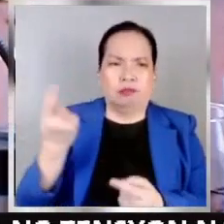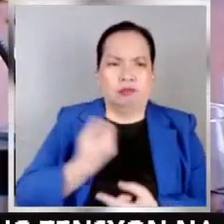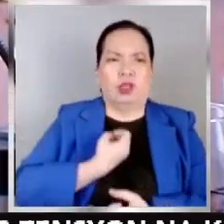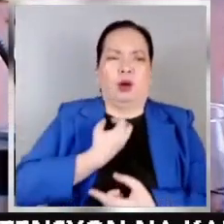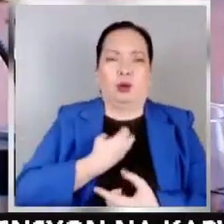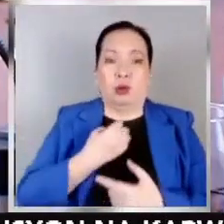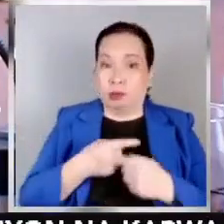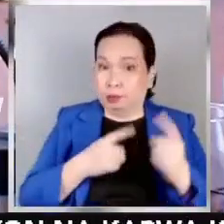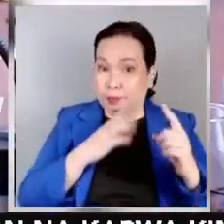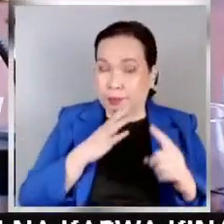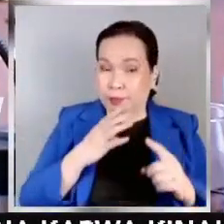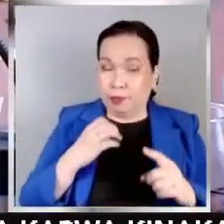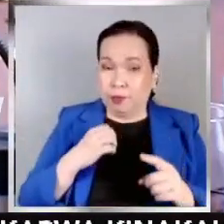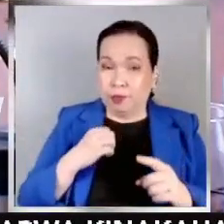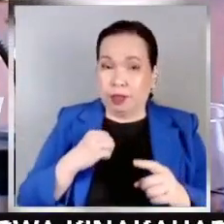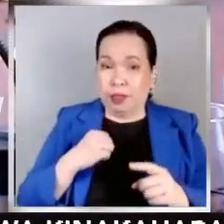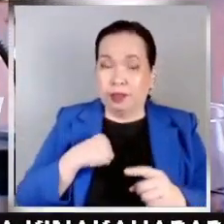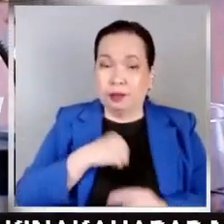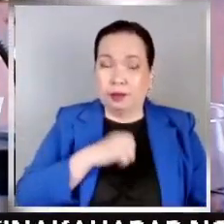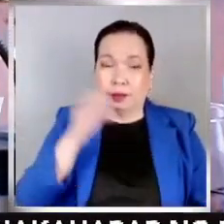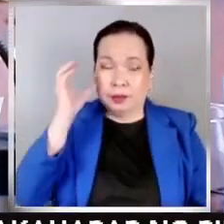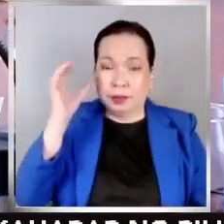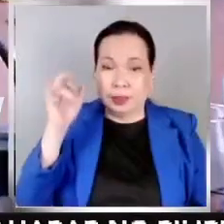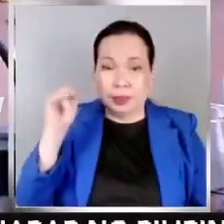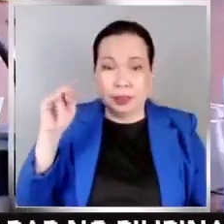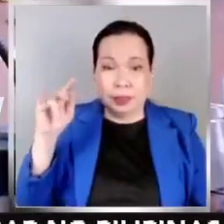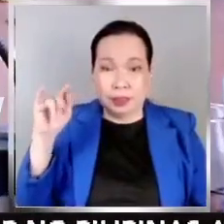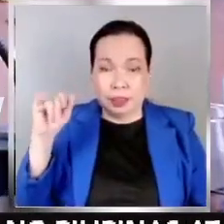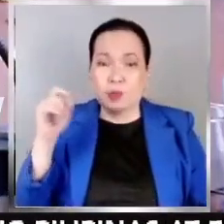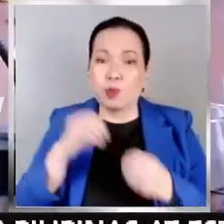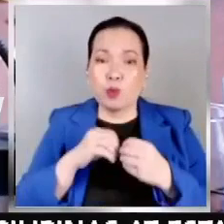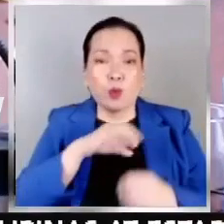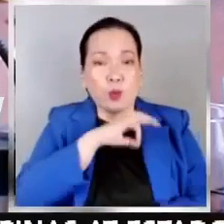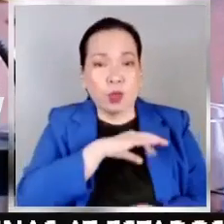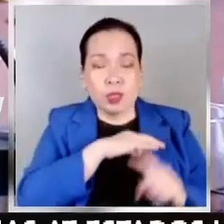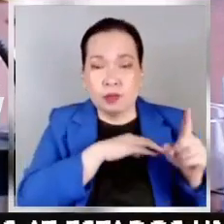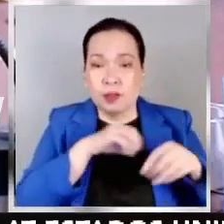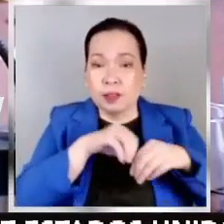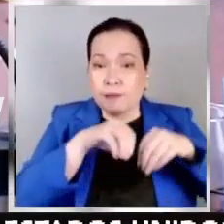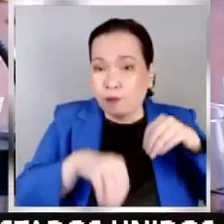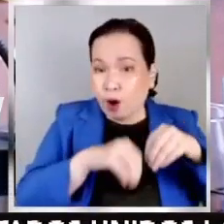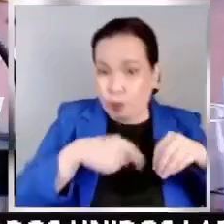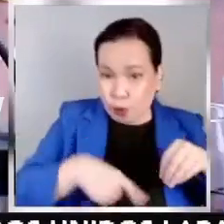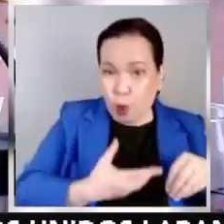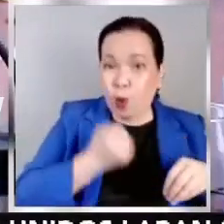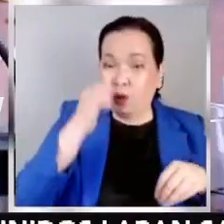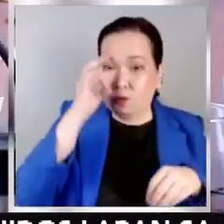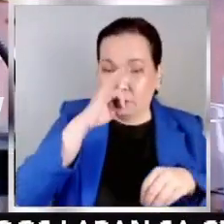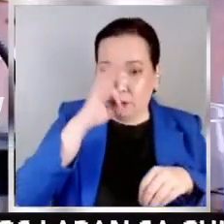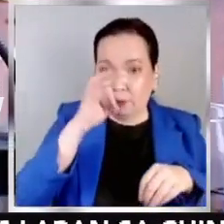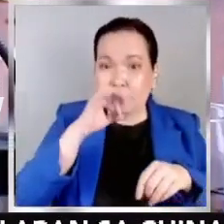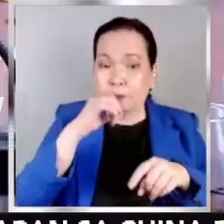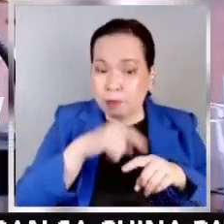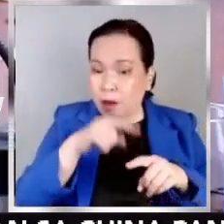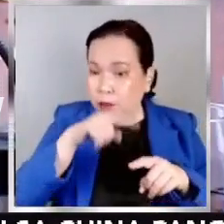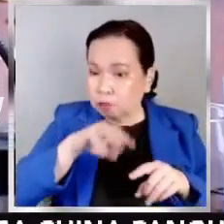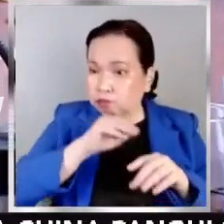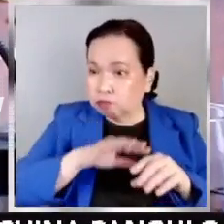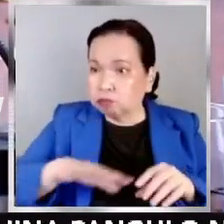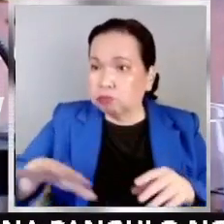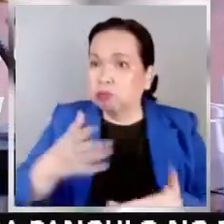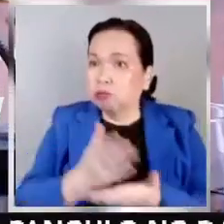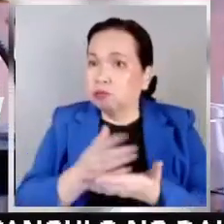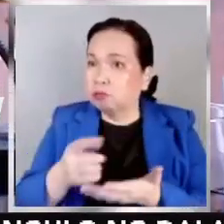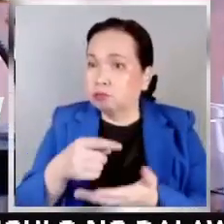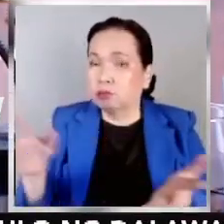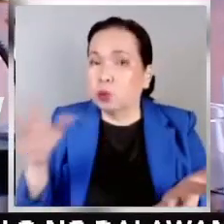lalaki ang kita ng ating farmers and at the same time darating sa consumer na mura ang ating mga produkto.